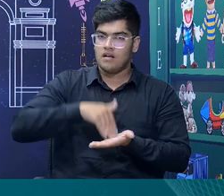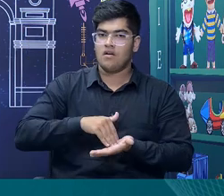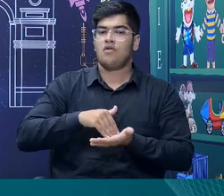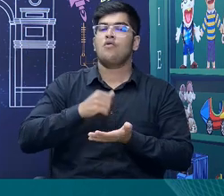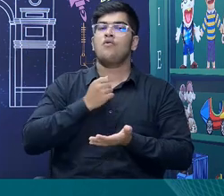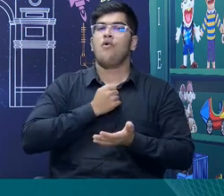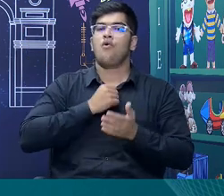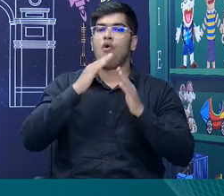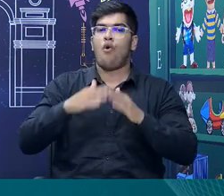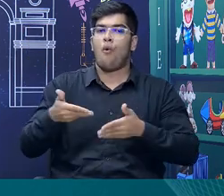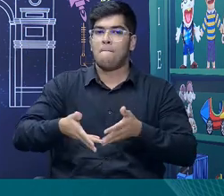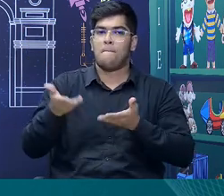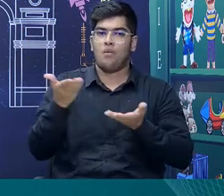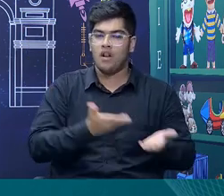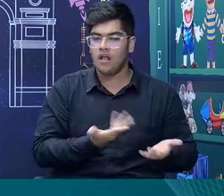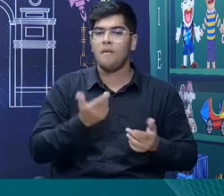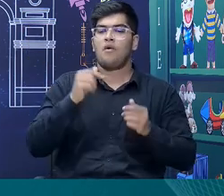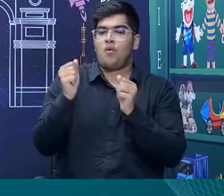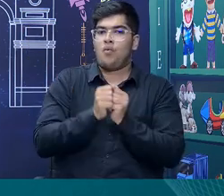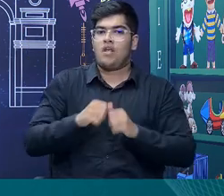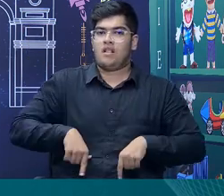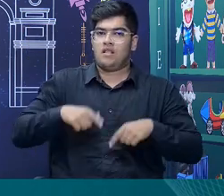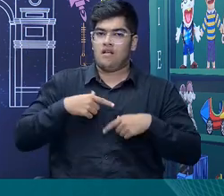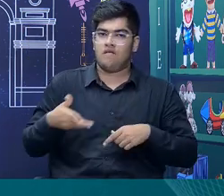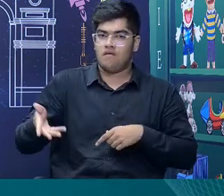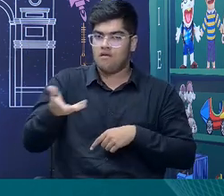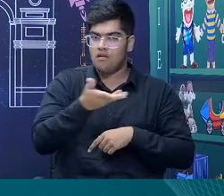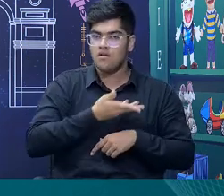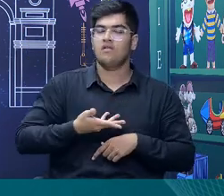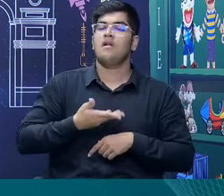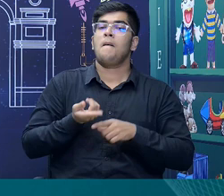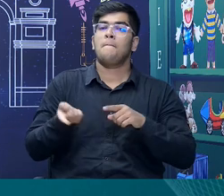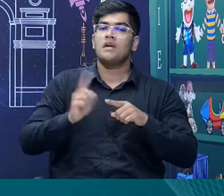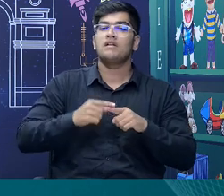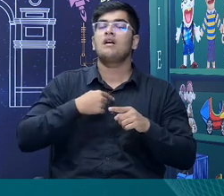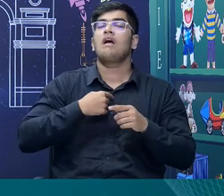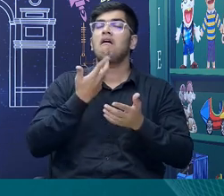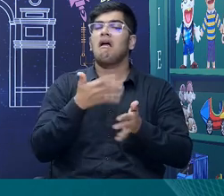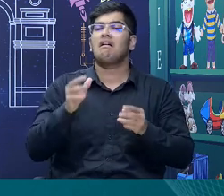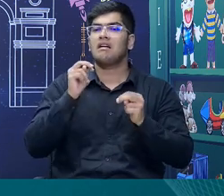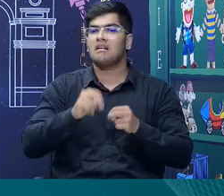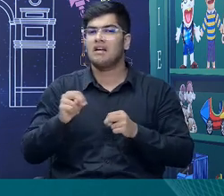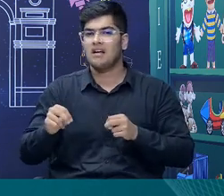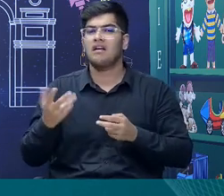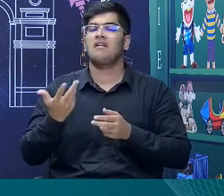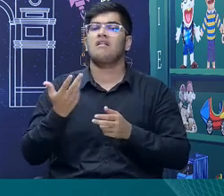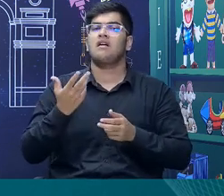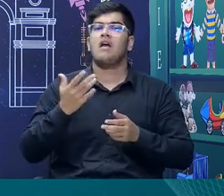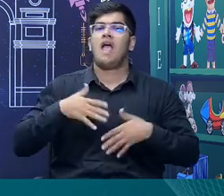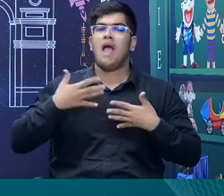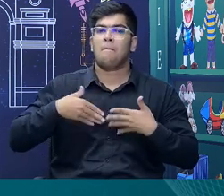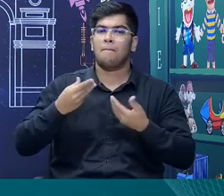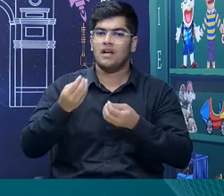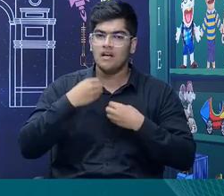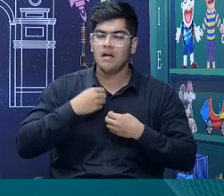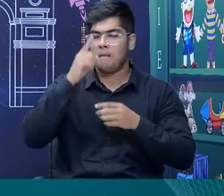पास आए हम सभी के साथ रहे और हमें बहुत साड़ी खुशियां दें बहुत साड़ी प्रोस्पेरिटी